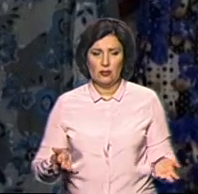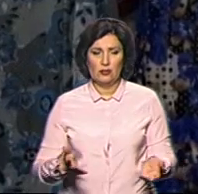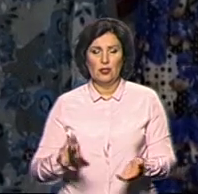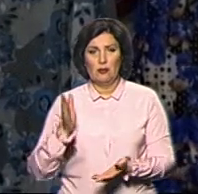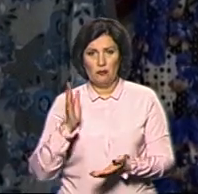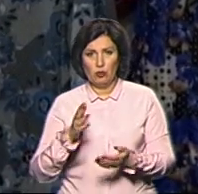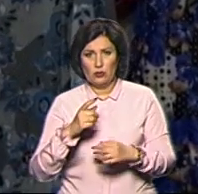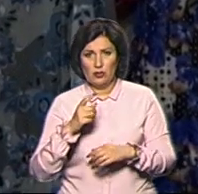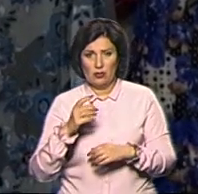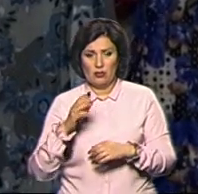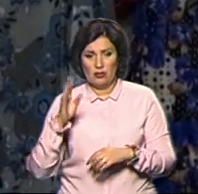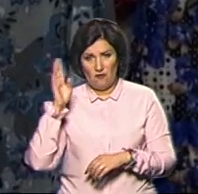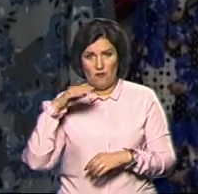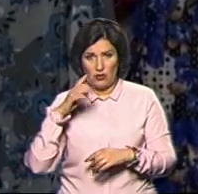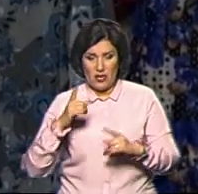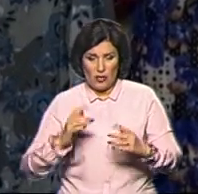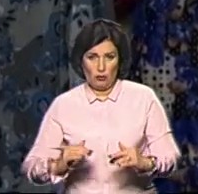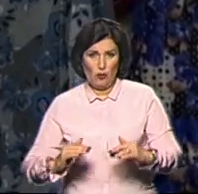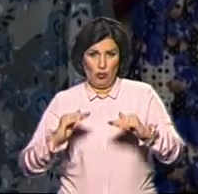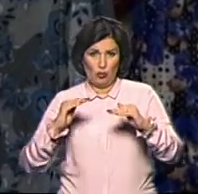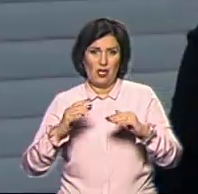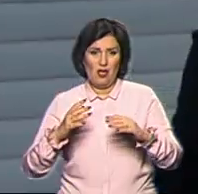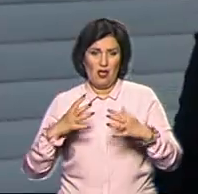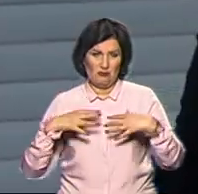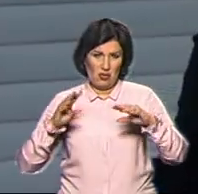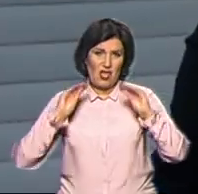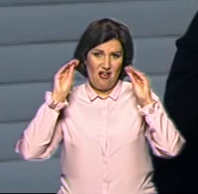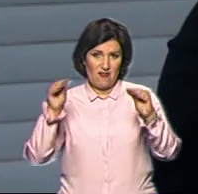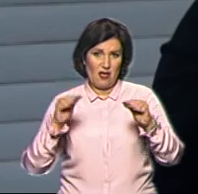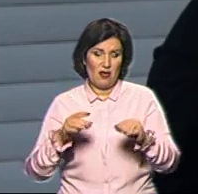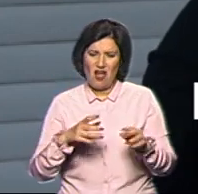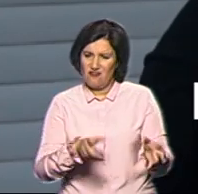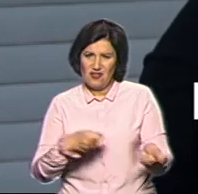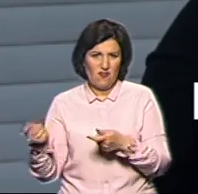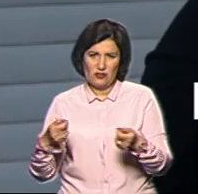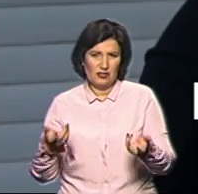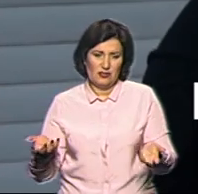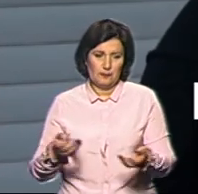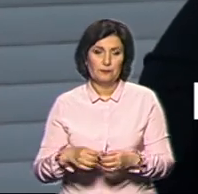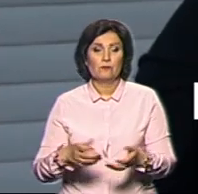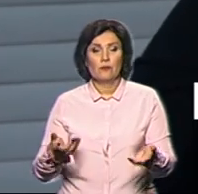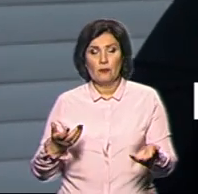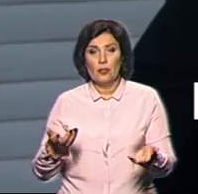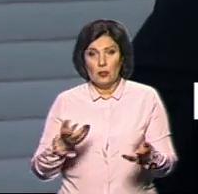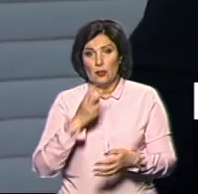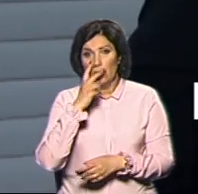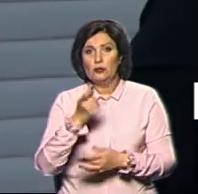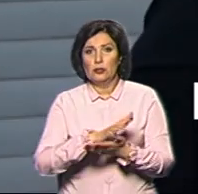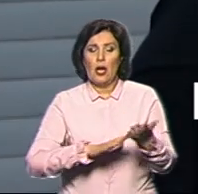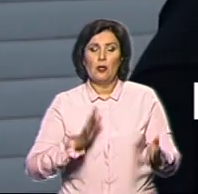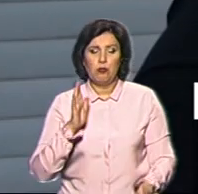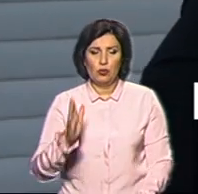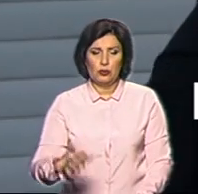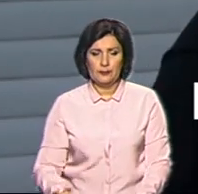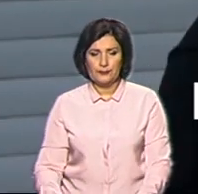вода ближче, назад наверх, бо вивозити це. Ми вже забрали, підняли трошки, але що далі буде, ми не знаємо,